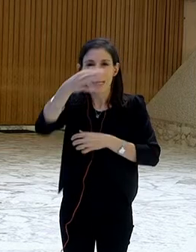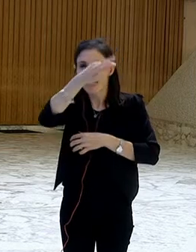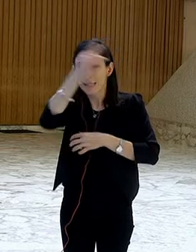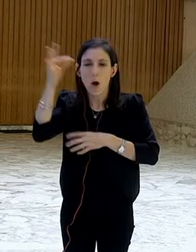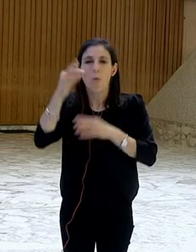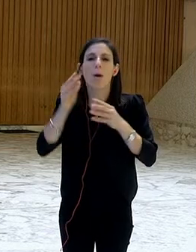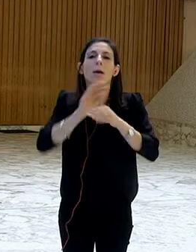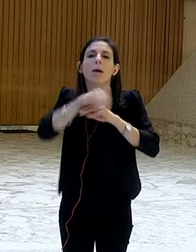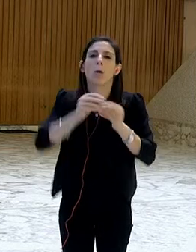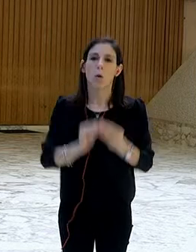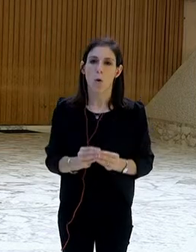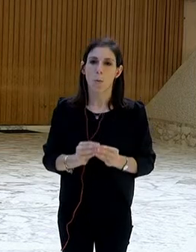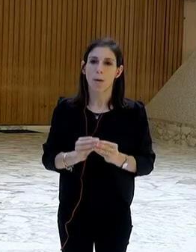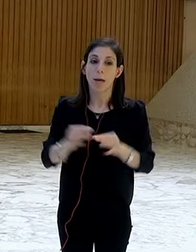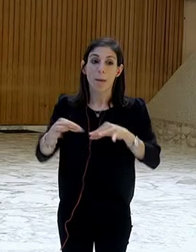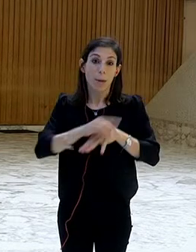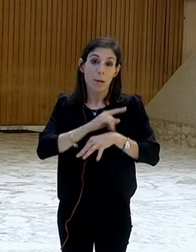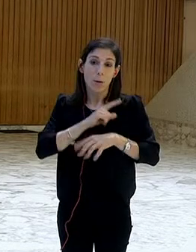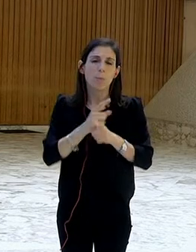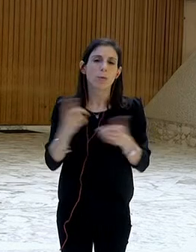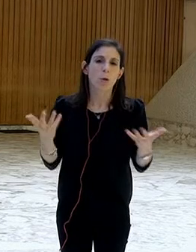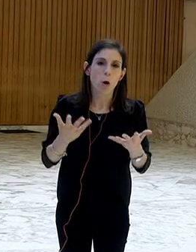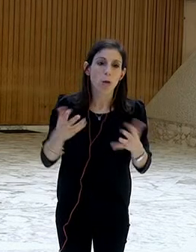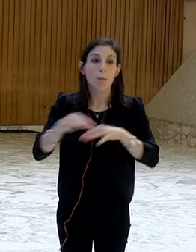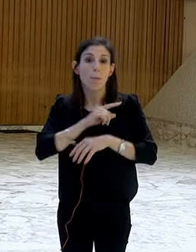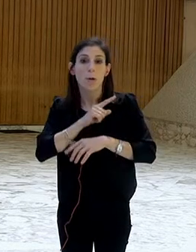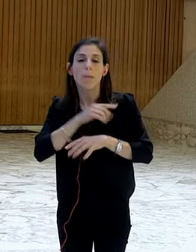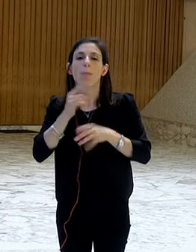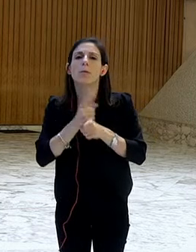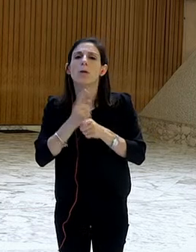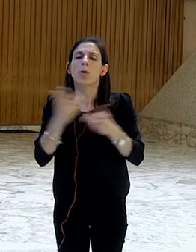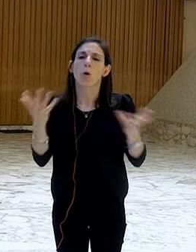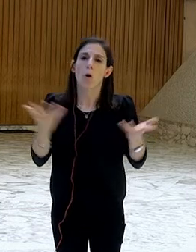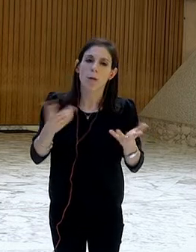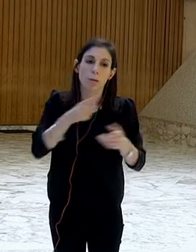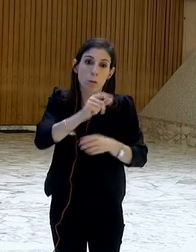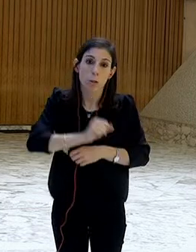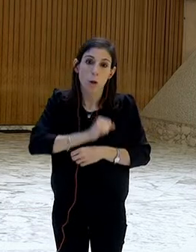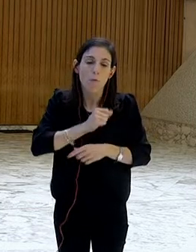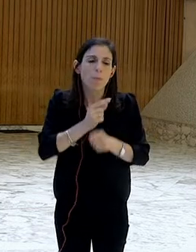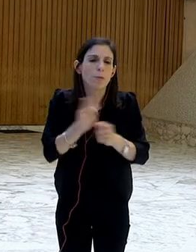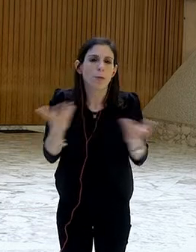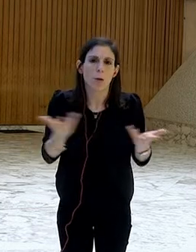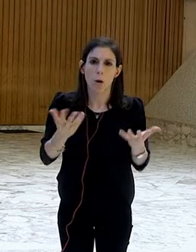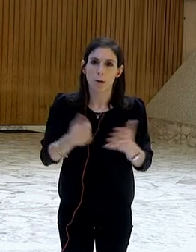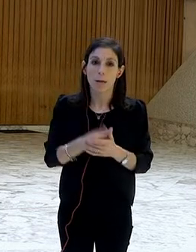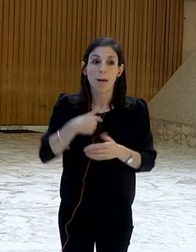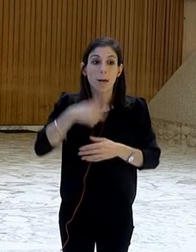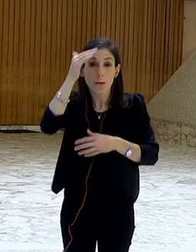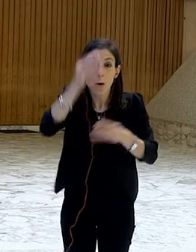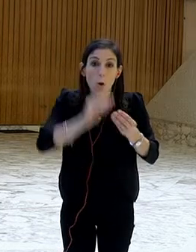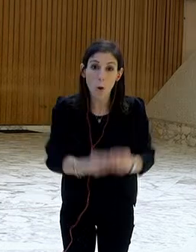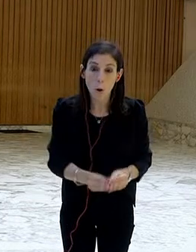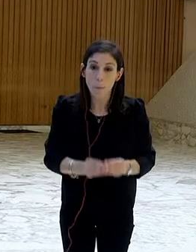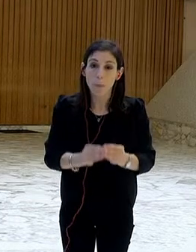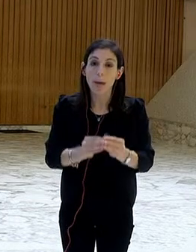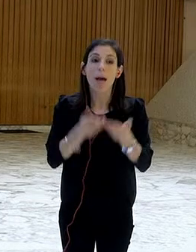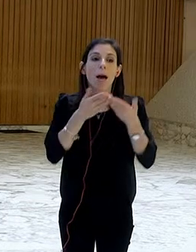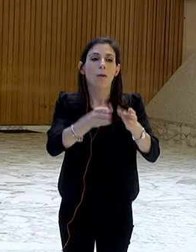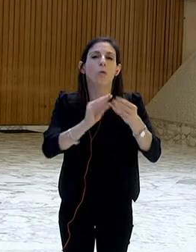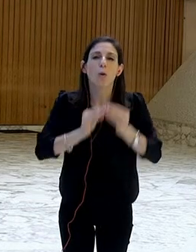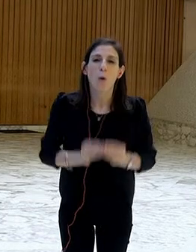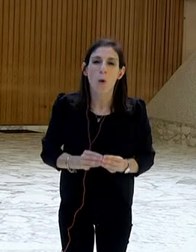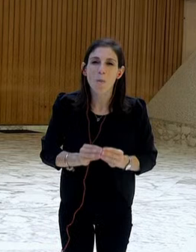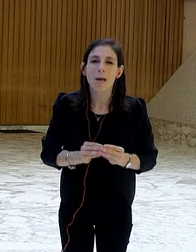ou ma femme a besoin quand il ou elle souffre? Comment bien l'écouter et l'aider à exprimer sa